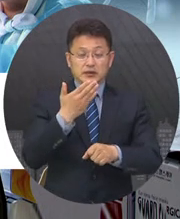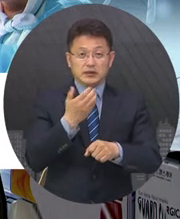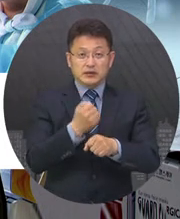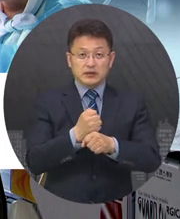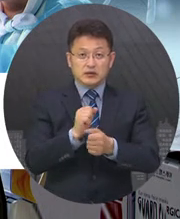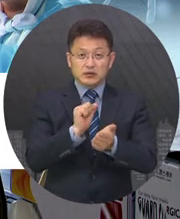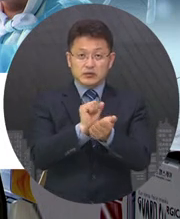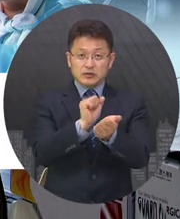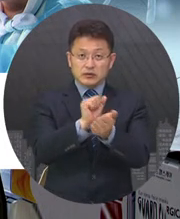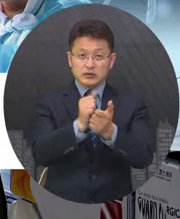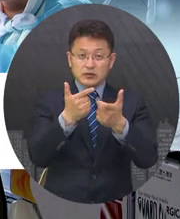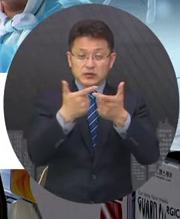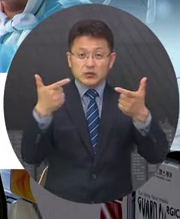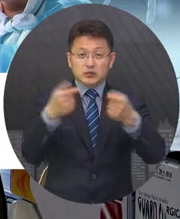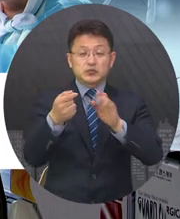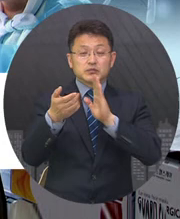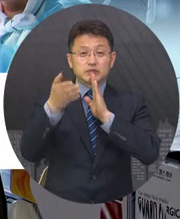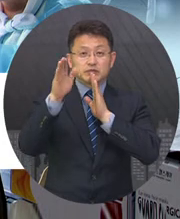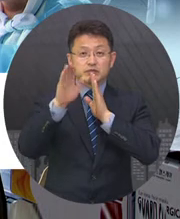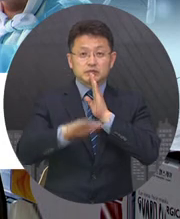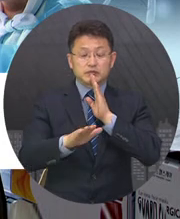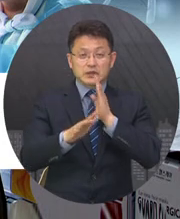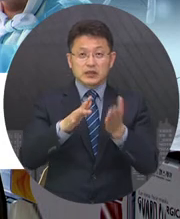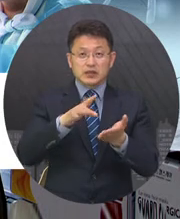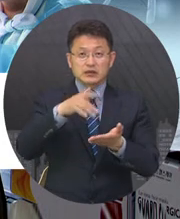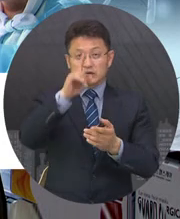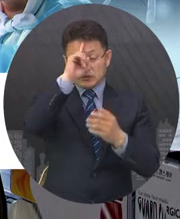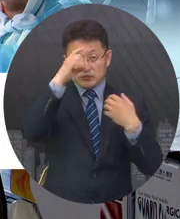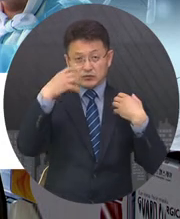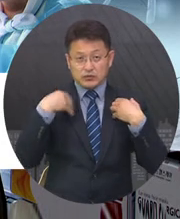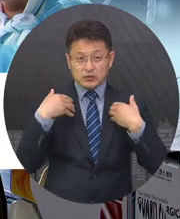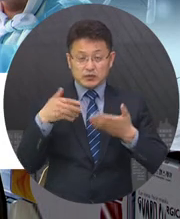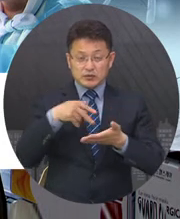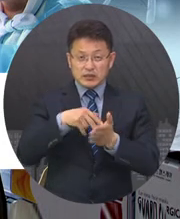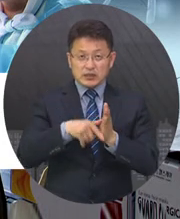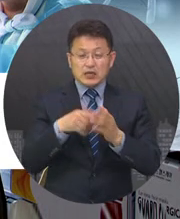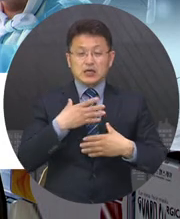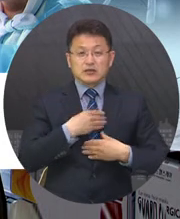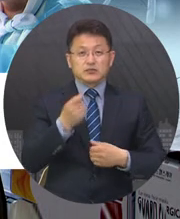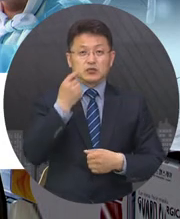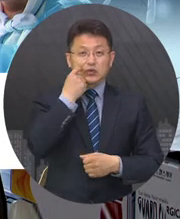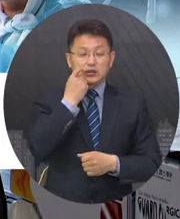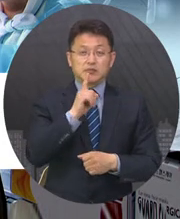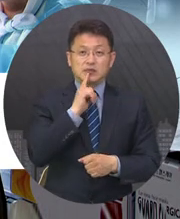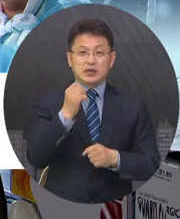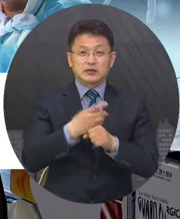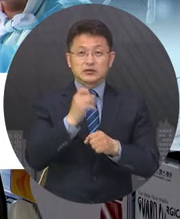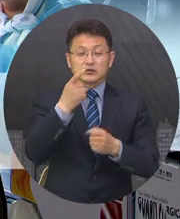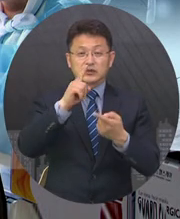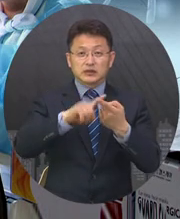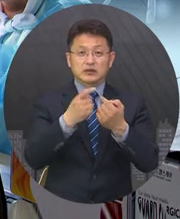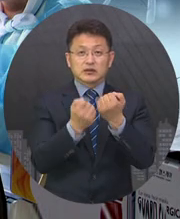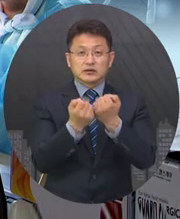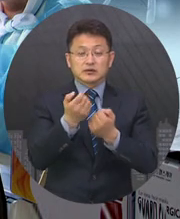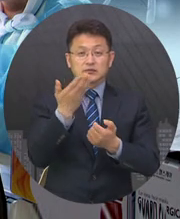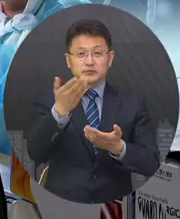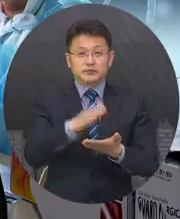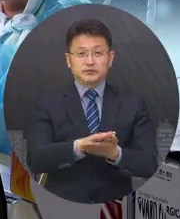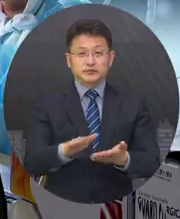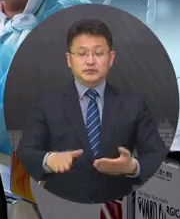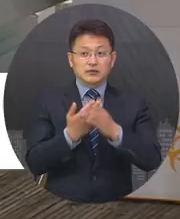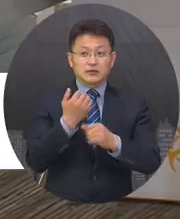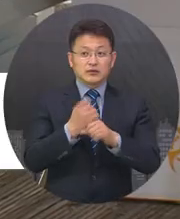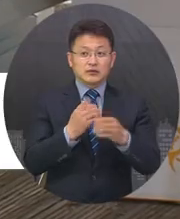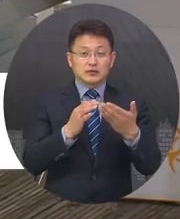확산세가 다소 줄고 있기는 합니다만 방역당국은 절대로 안심할 수는 없다고 합니다. 그 이유가 뭘까요? 신은정 기자가